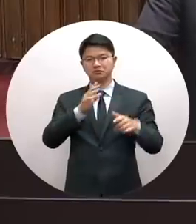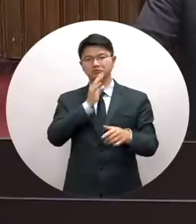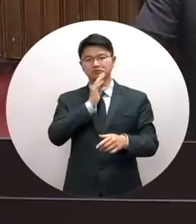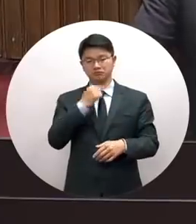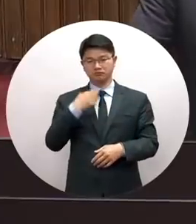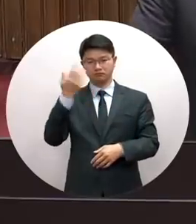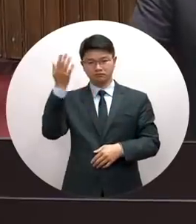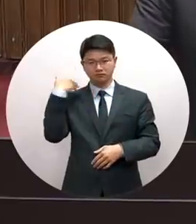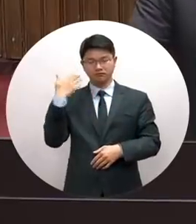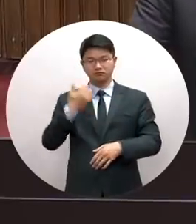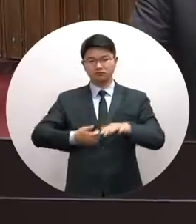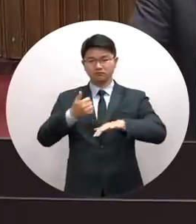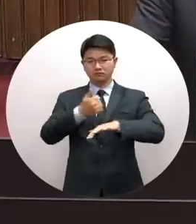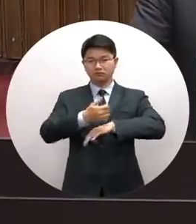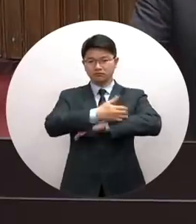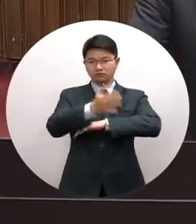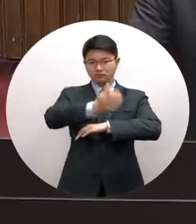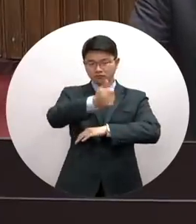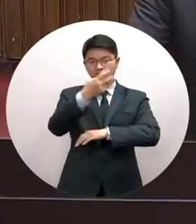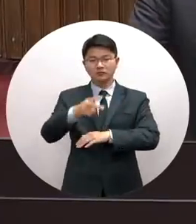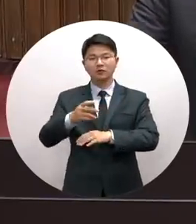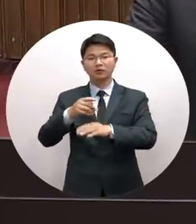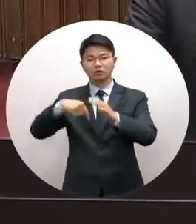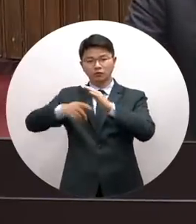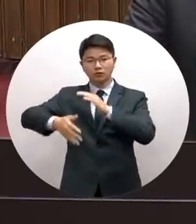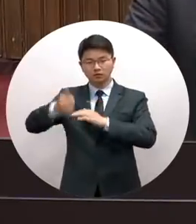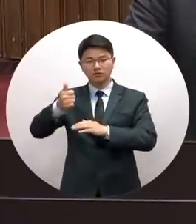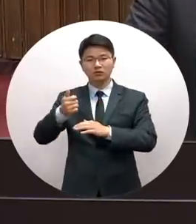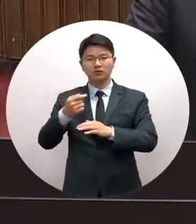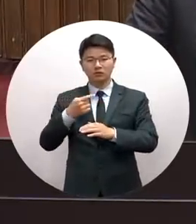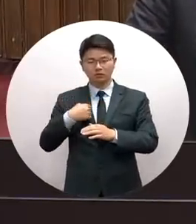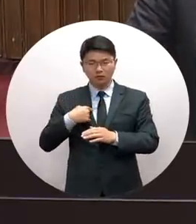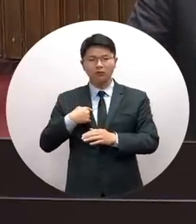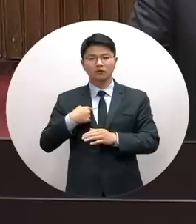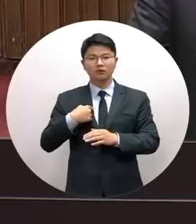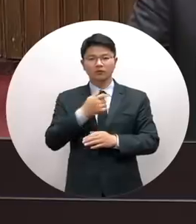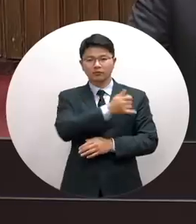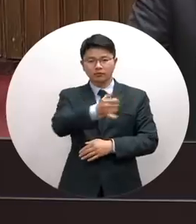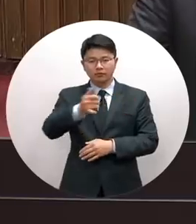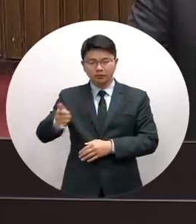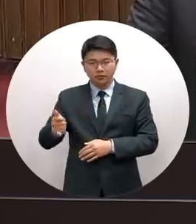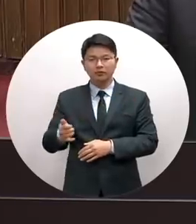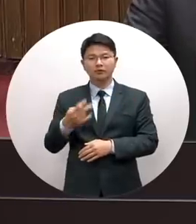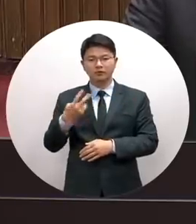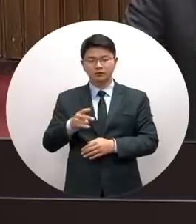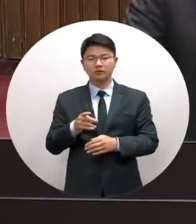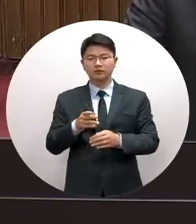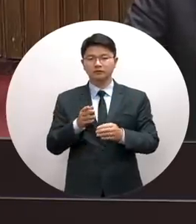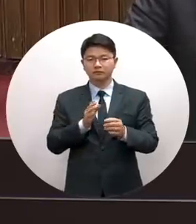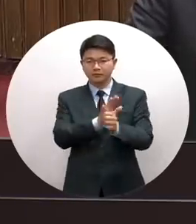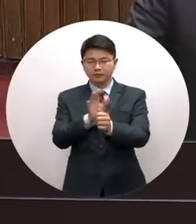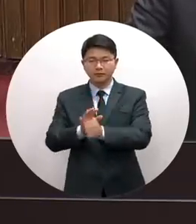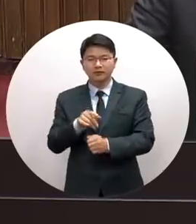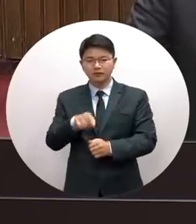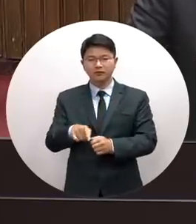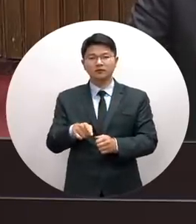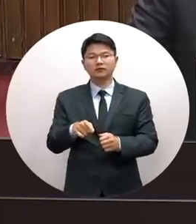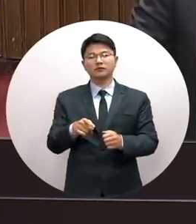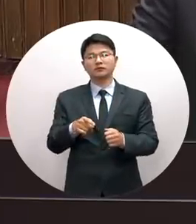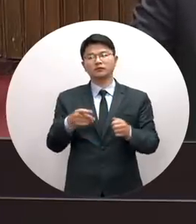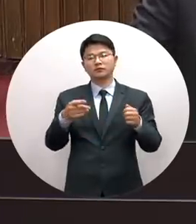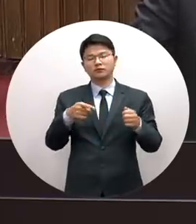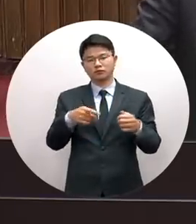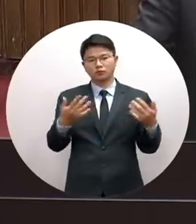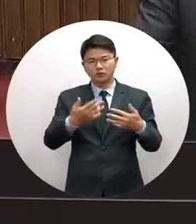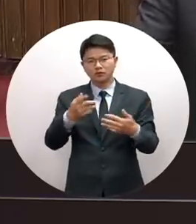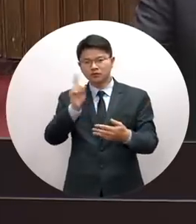当县长或者当院长，为这件事情奔走，甚至亲自也解决相当多的地区相